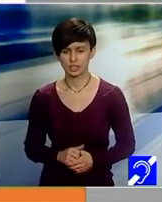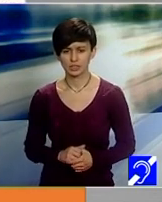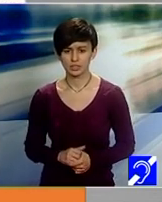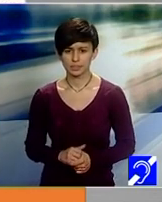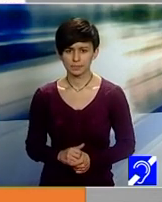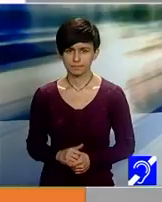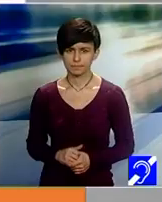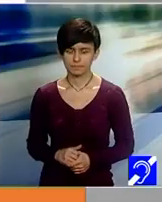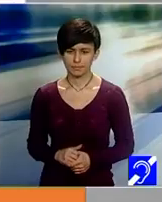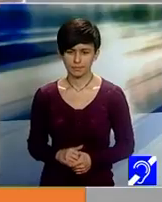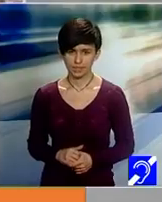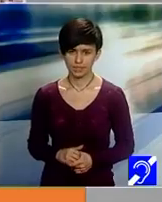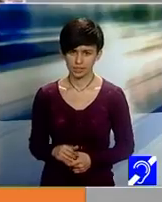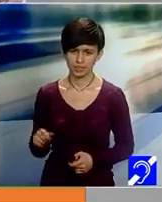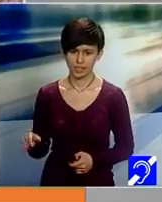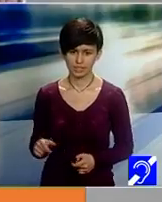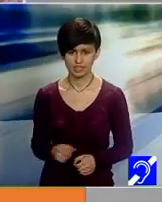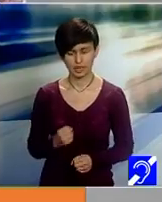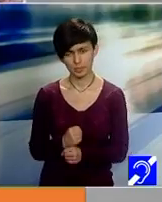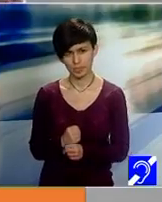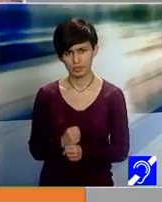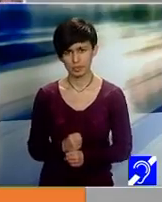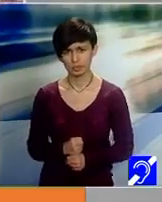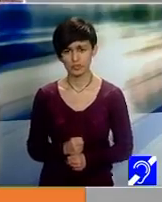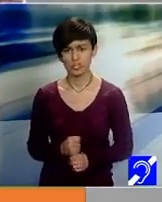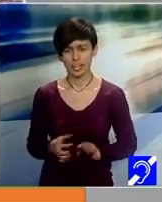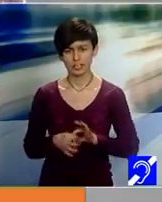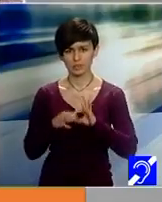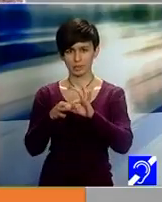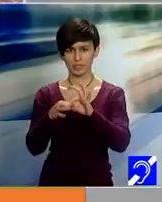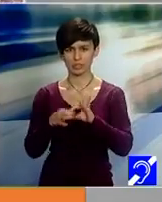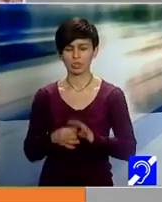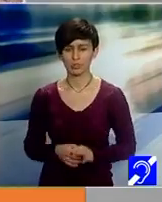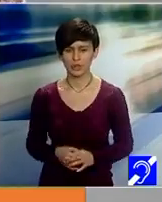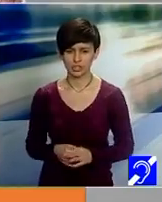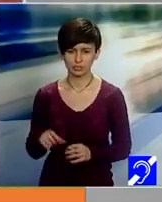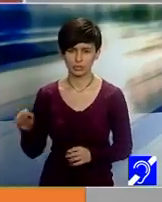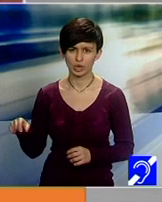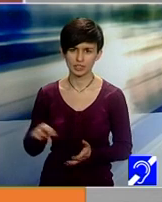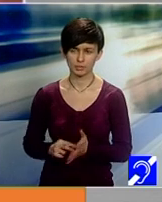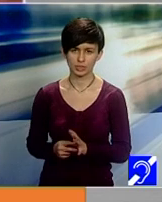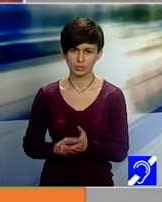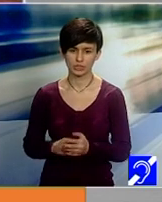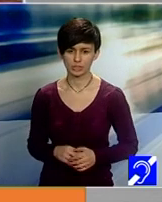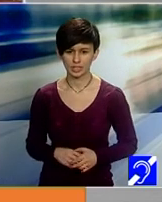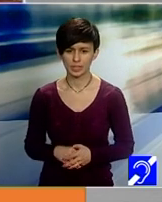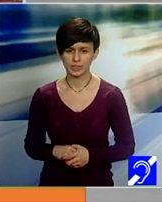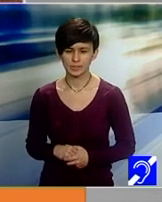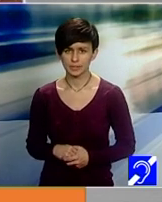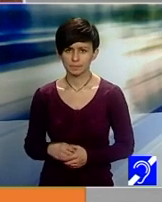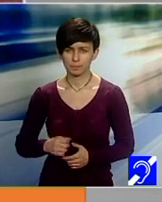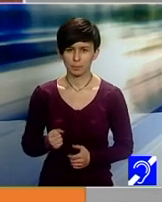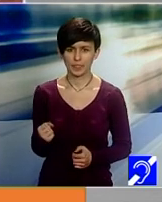v-ați lăsat pe tânjală, ați mai cooptat și alți producători din zonă. Suntem în satul nostru Dâmbroca, vreau să vă spun